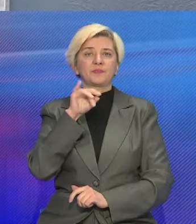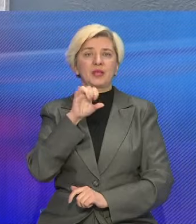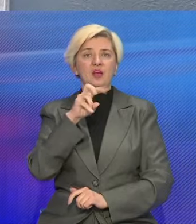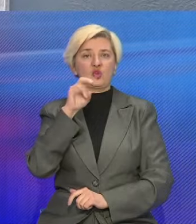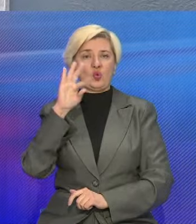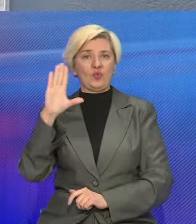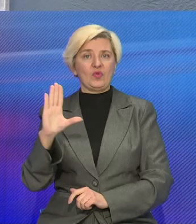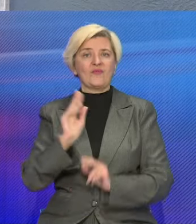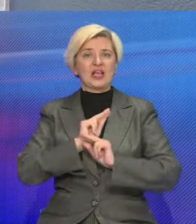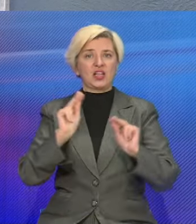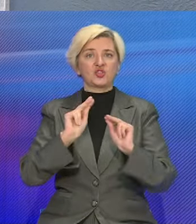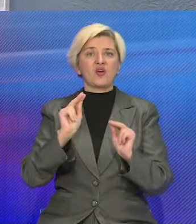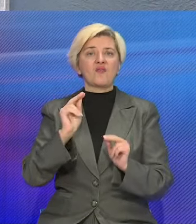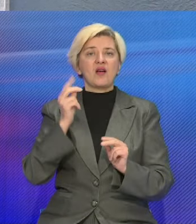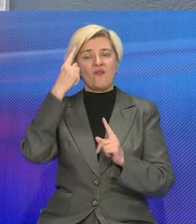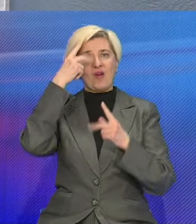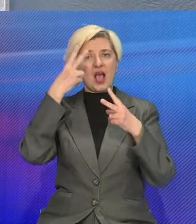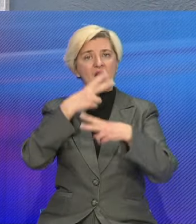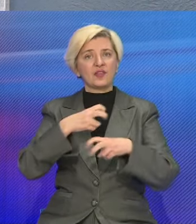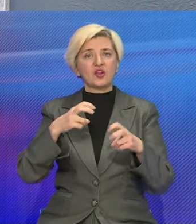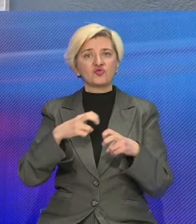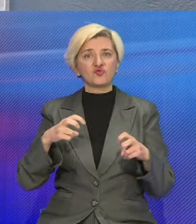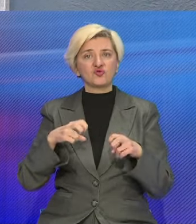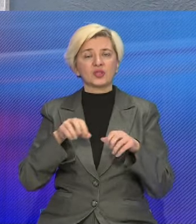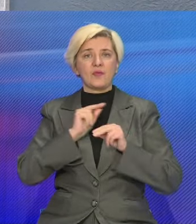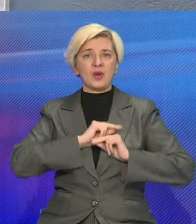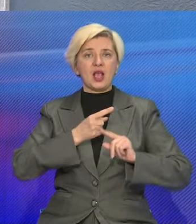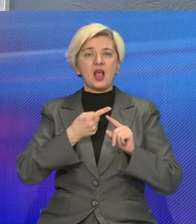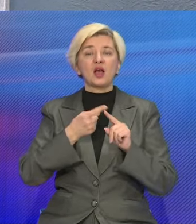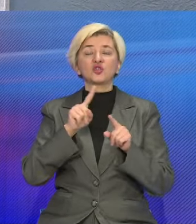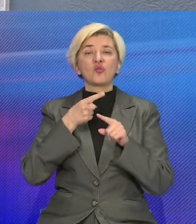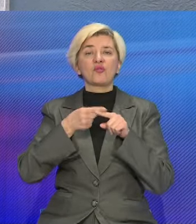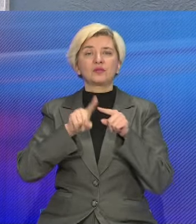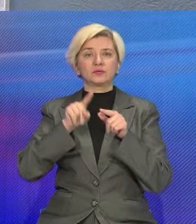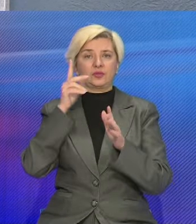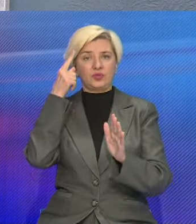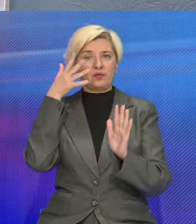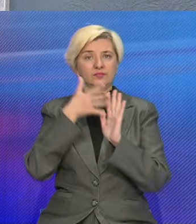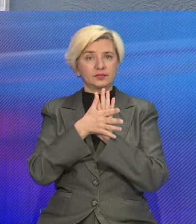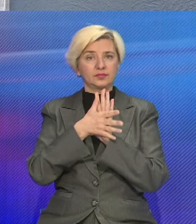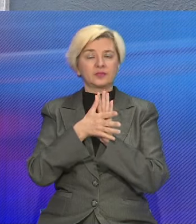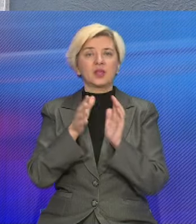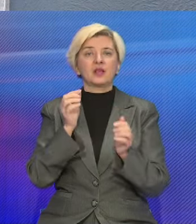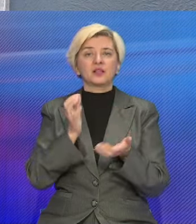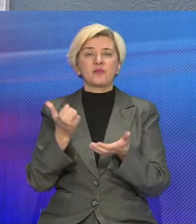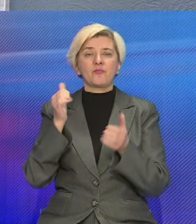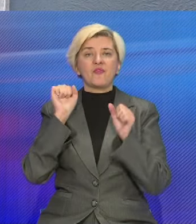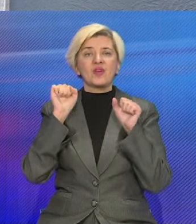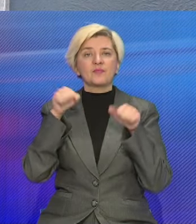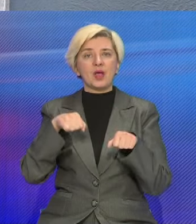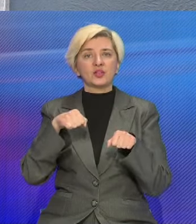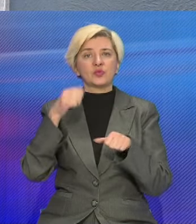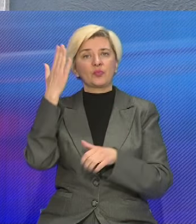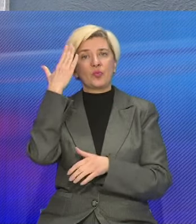Що ми розуміємо під аналітичній роботи – це способність знайомитися з великим об'ємом інформації,